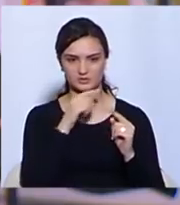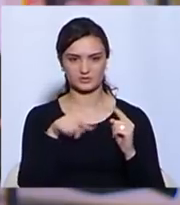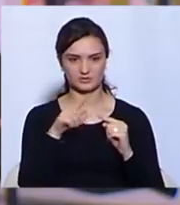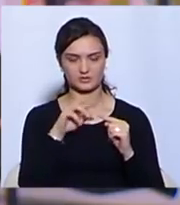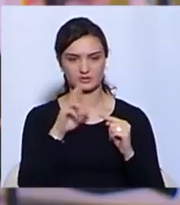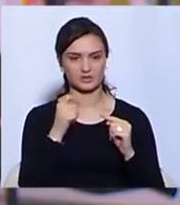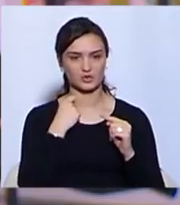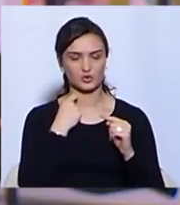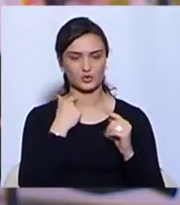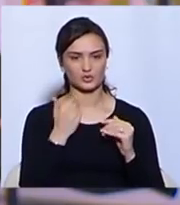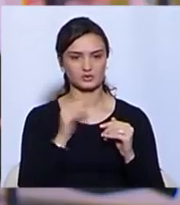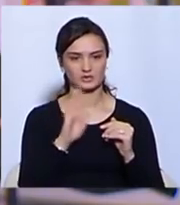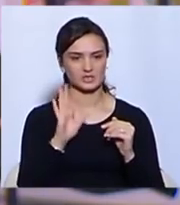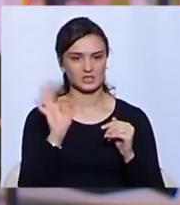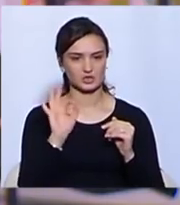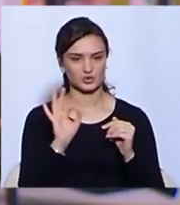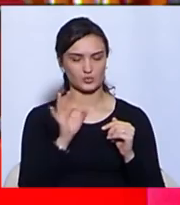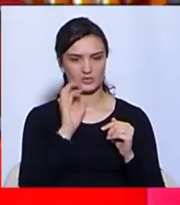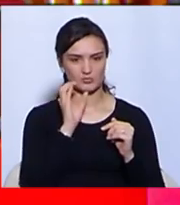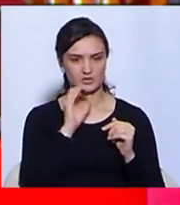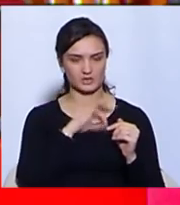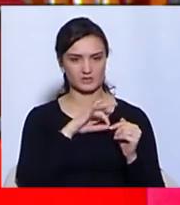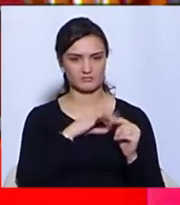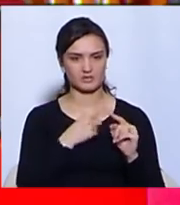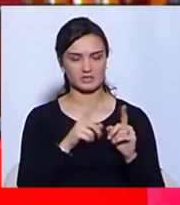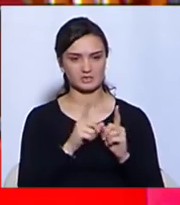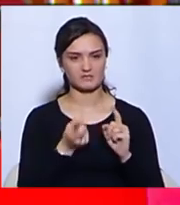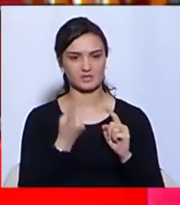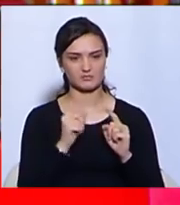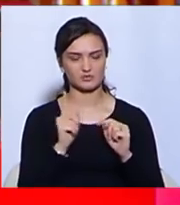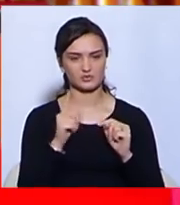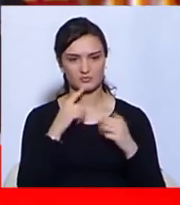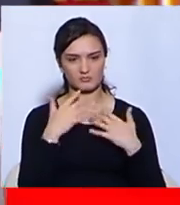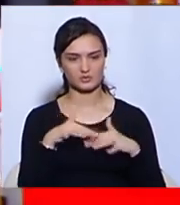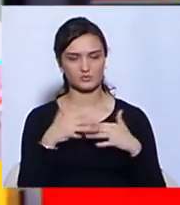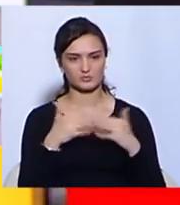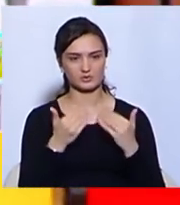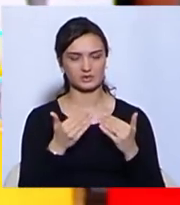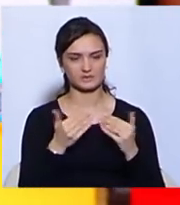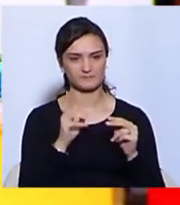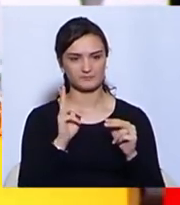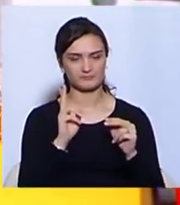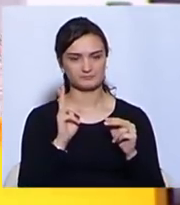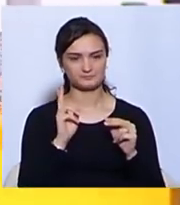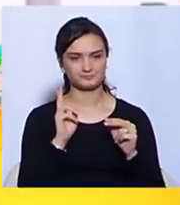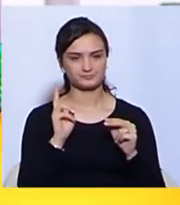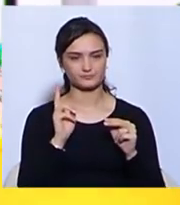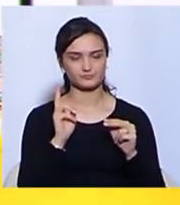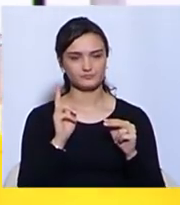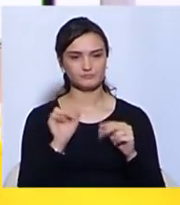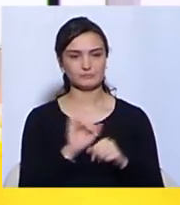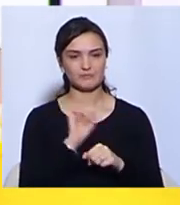და ალკოჰოლის არარაციონალური გამოყენება. ასევე აღმოჩნდა, რომ მენსტრუალური ციკლის და ასე